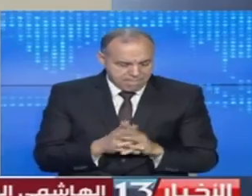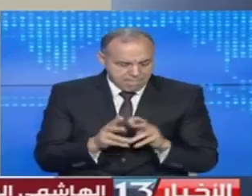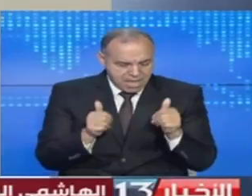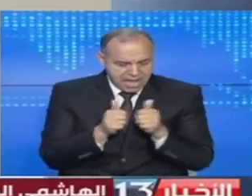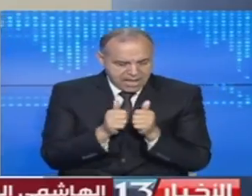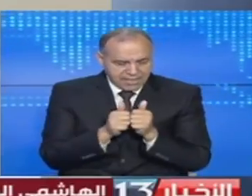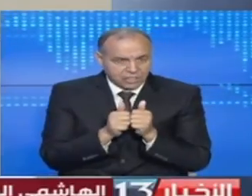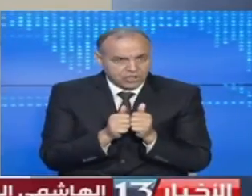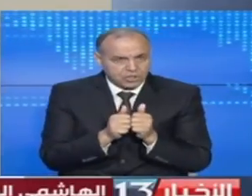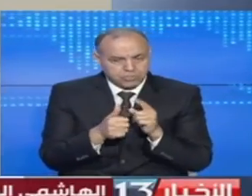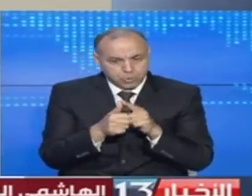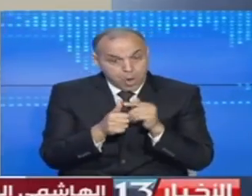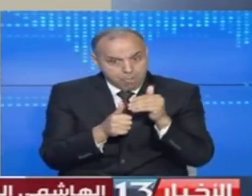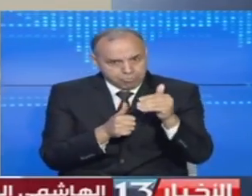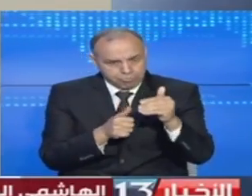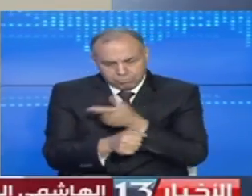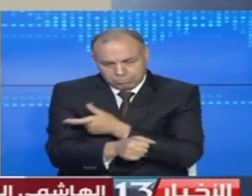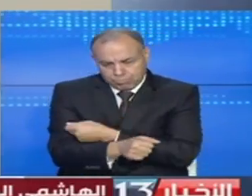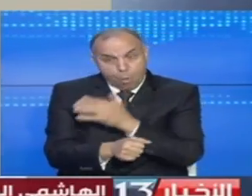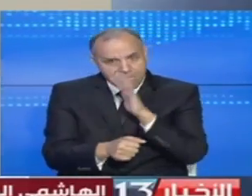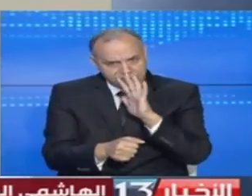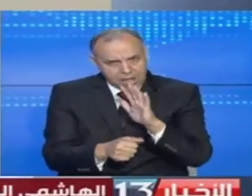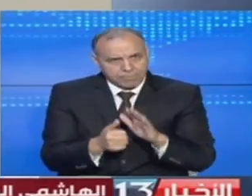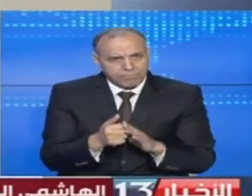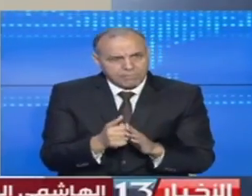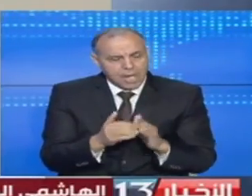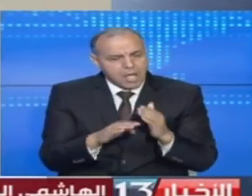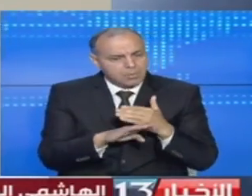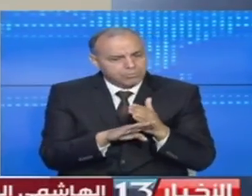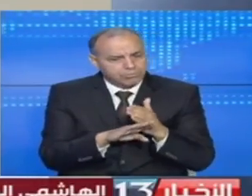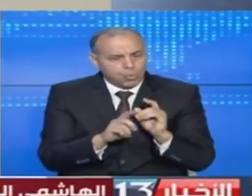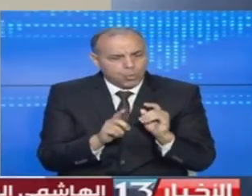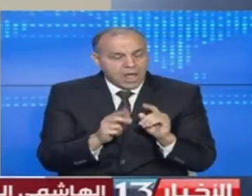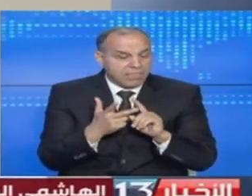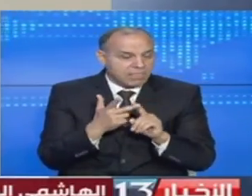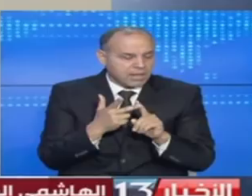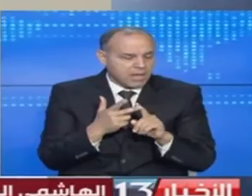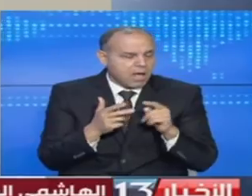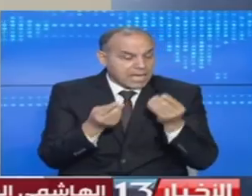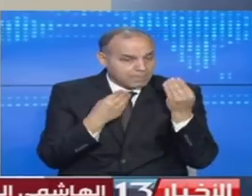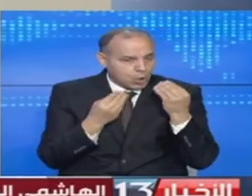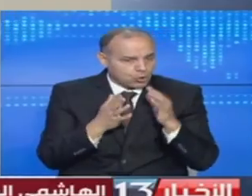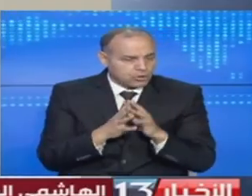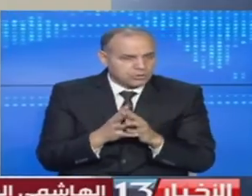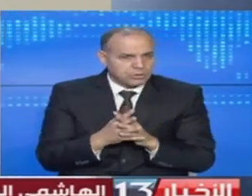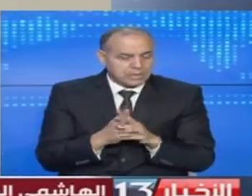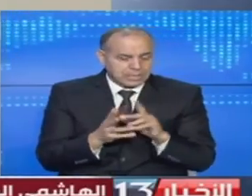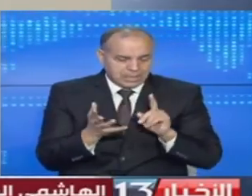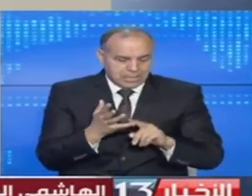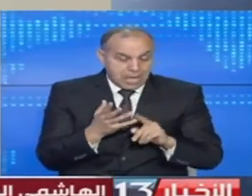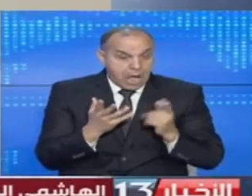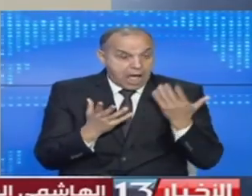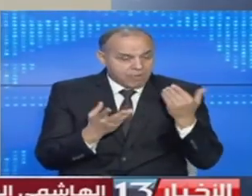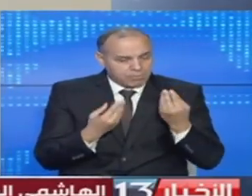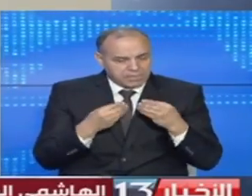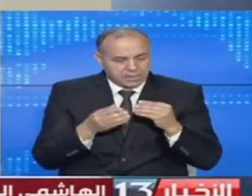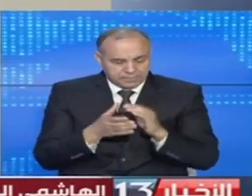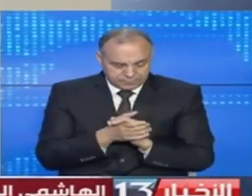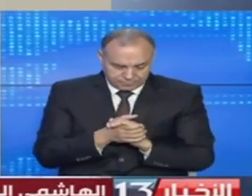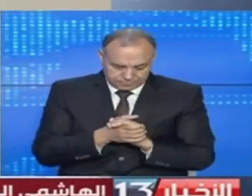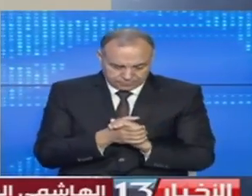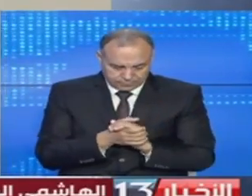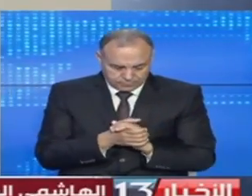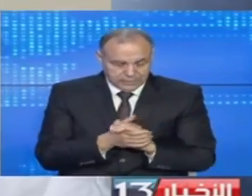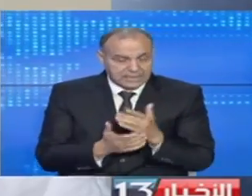في مرحله متقدمه وايام الرحمان تحتاج رب سريه وهي المرحله الاخيره قبل التسويق المنظمه